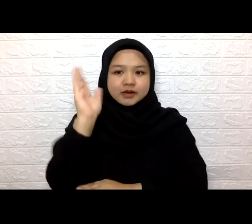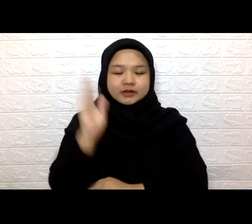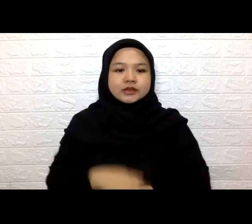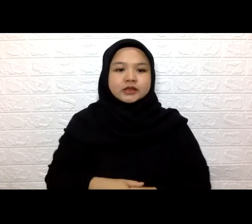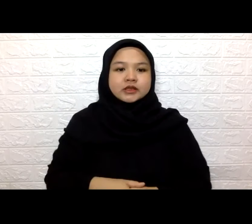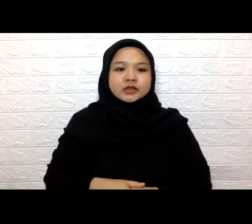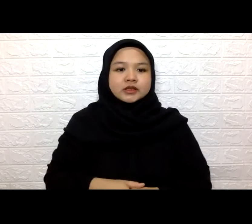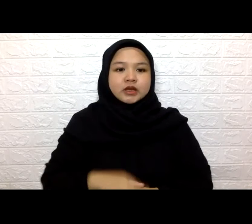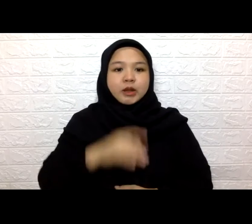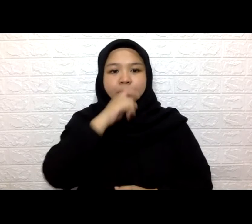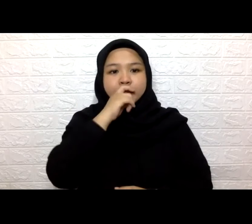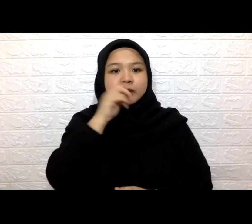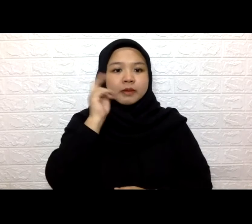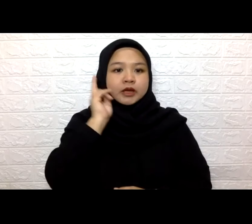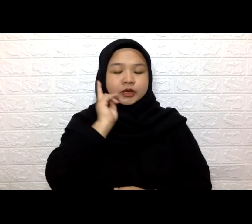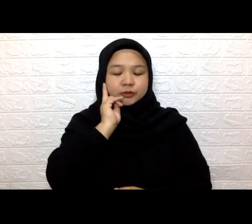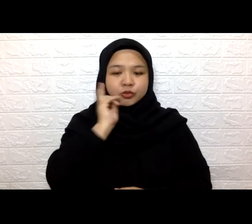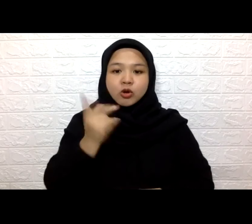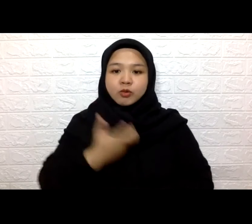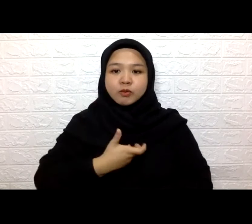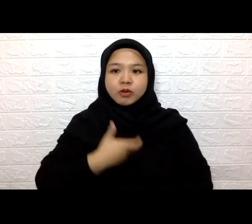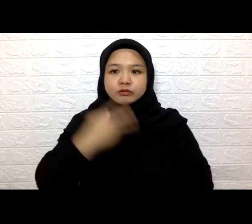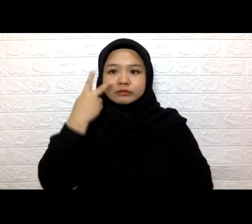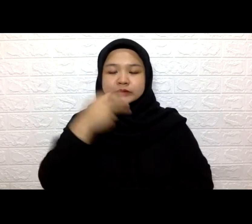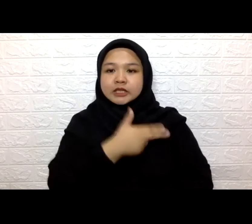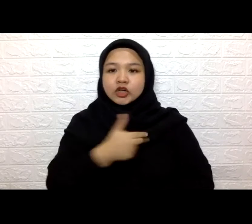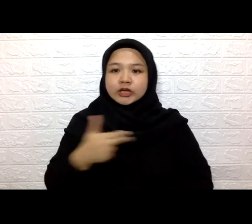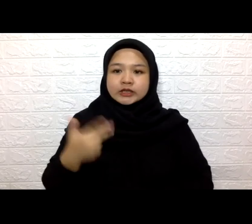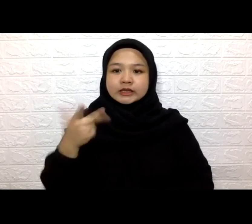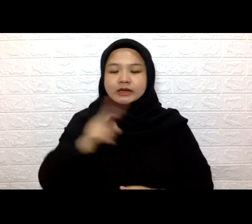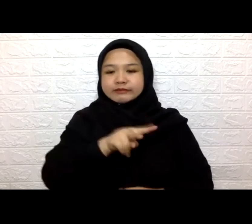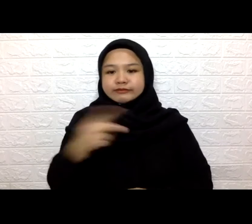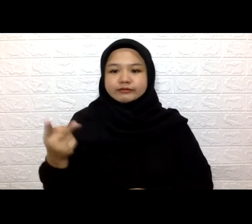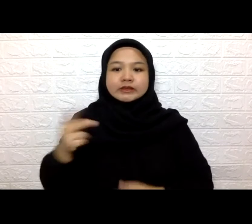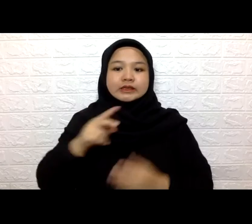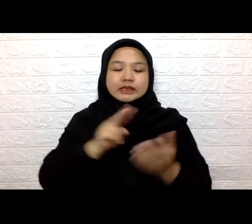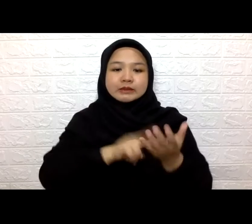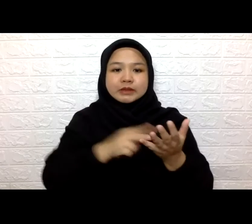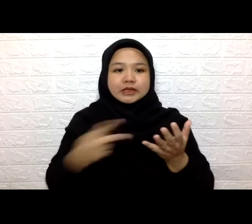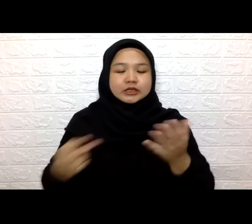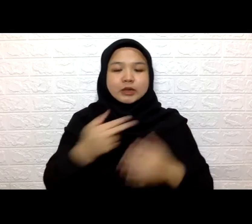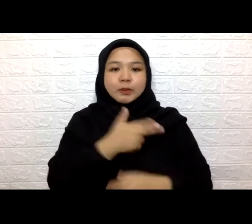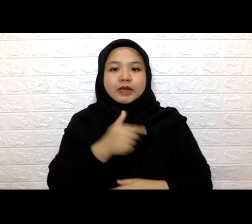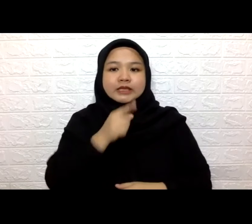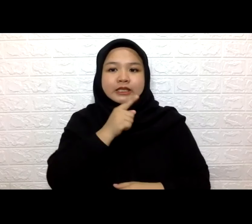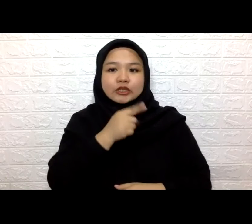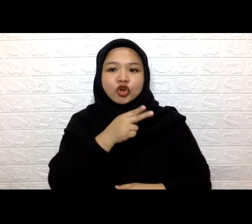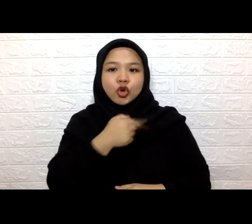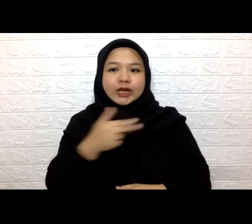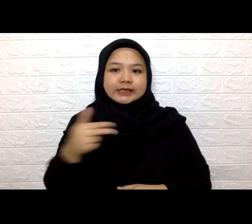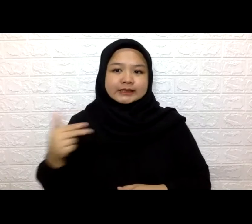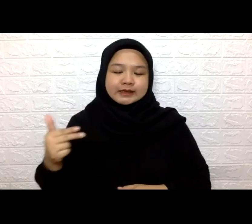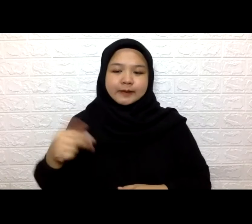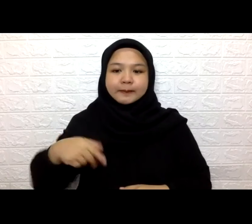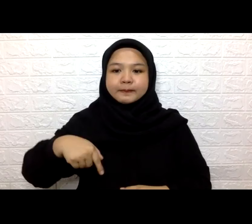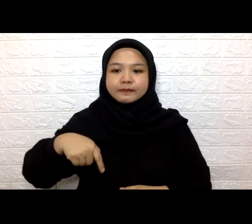Ibu yang ingin menyimak dalam bahasa Indonesia, silakan switch interpretation ke dalam bahasa Indonesia di menu sebelah